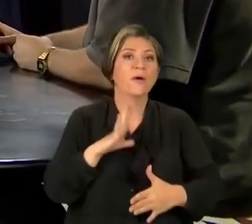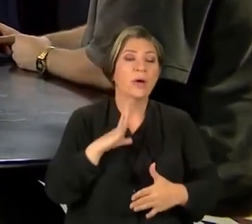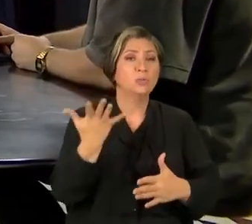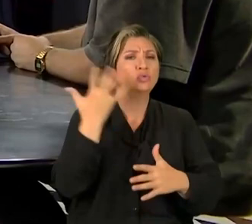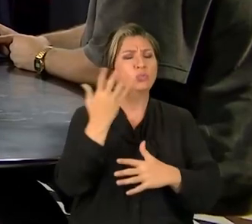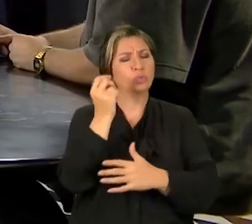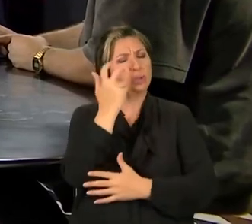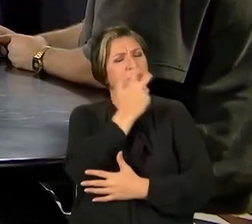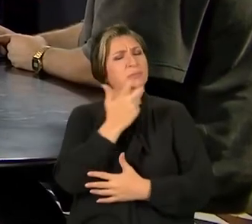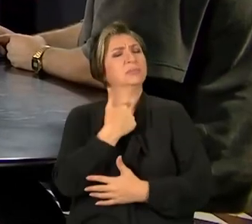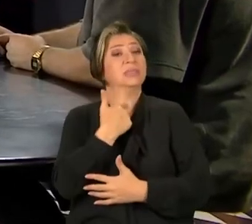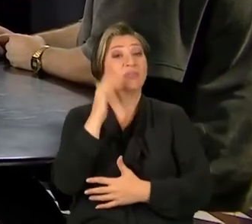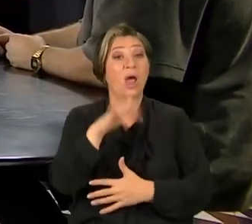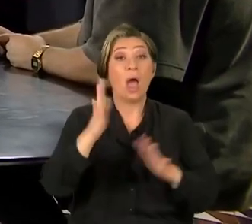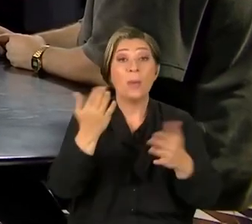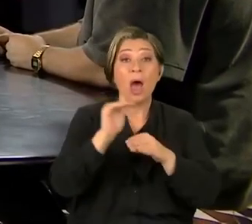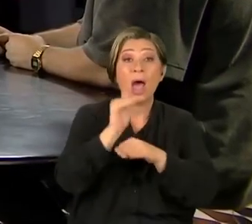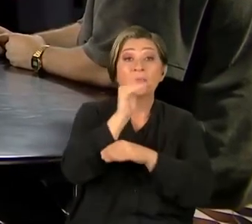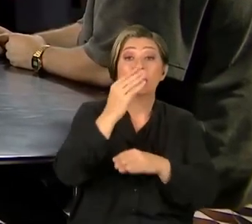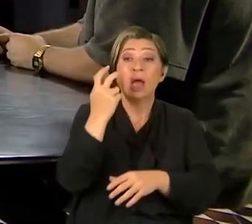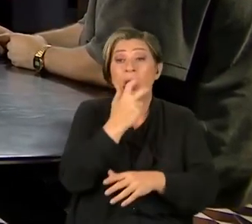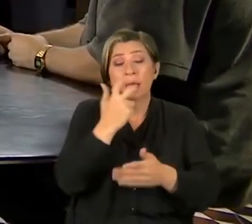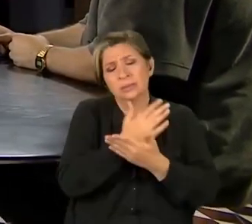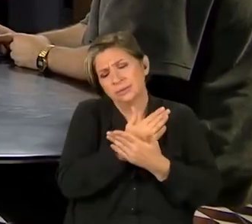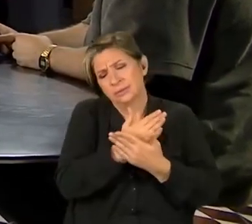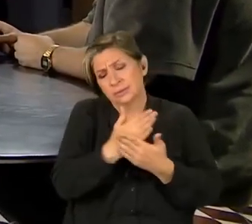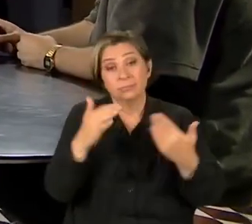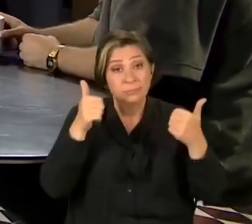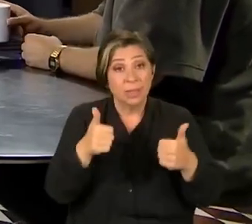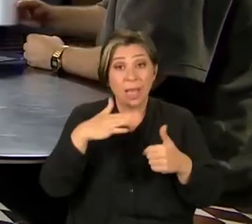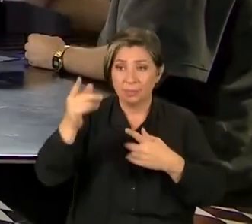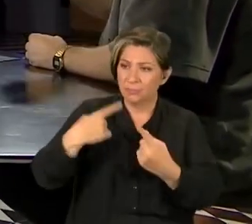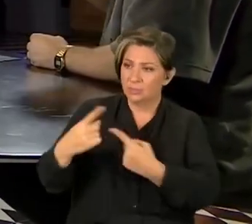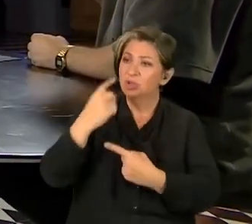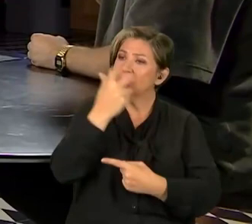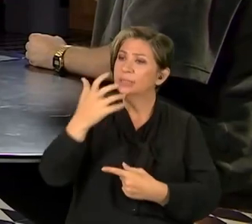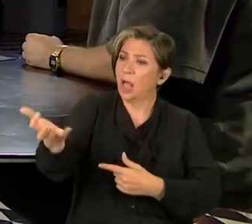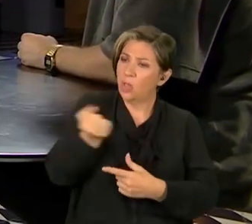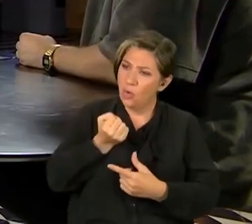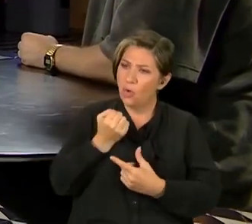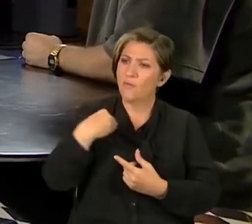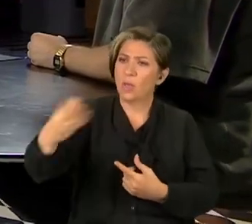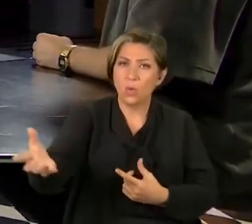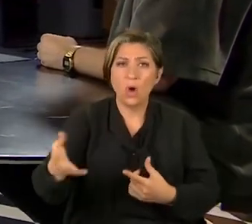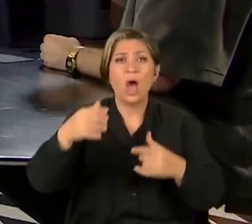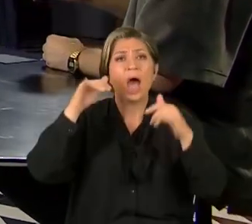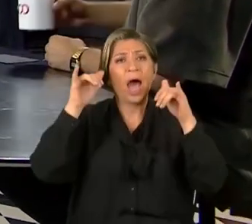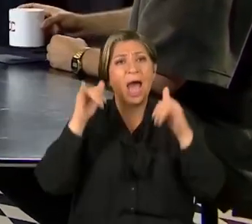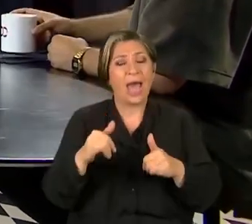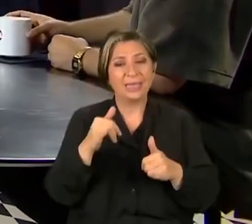yorumcuları diyelim onlara ama hayatları yorumculukla geçiyor Herkes birbirinin şarkısını Aynı